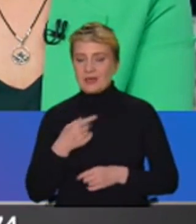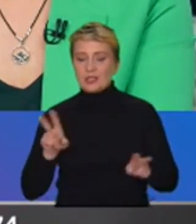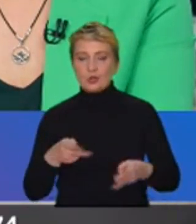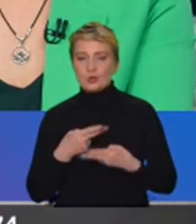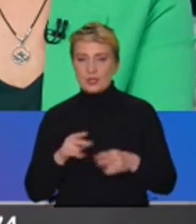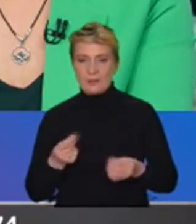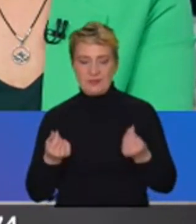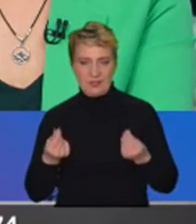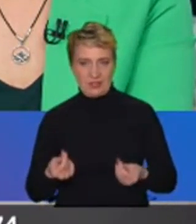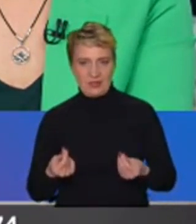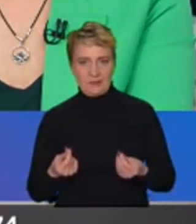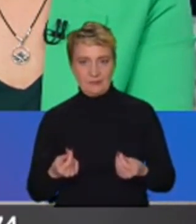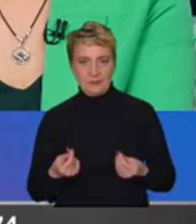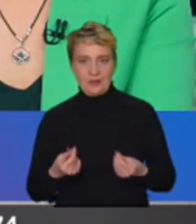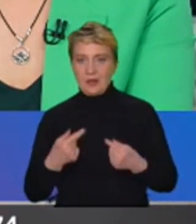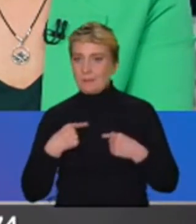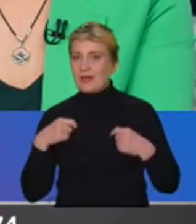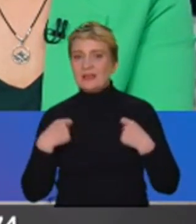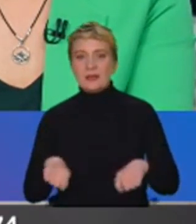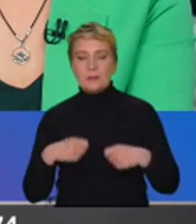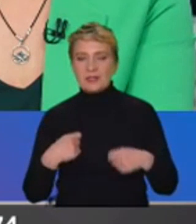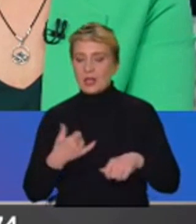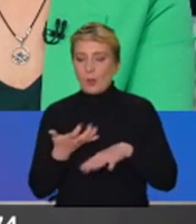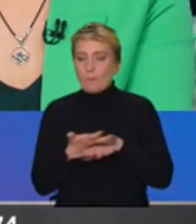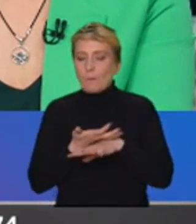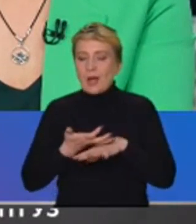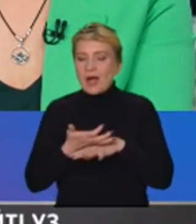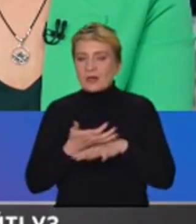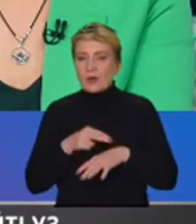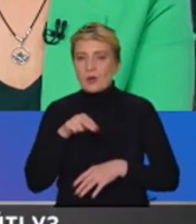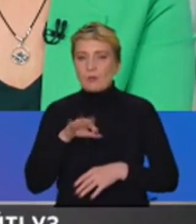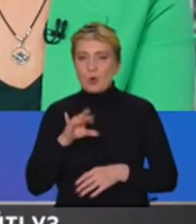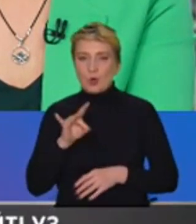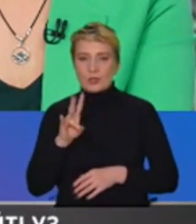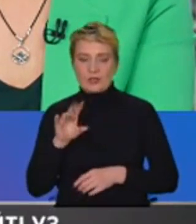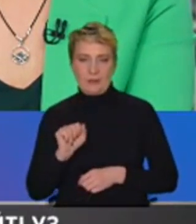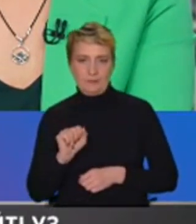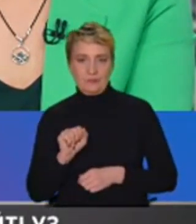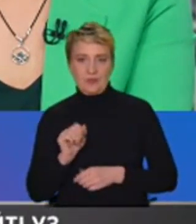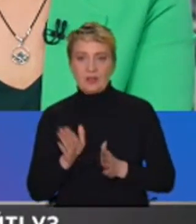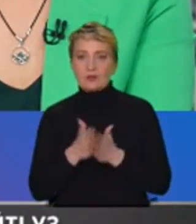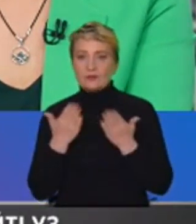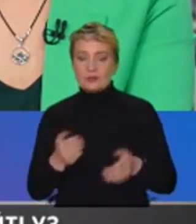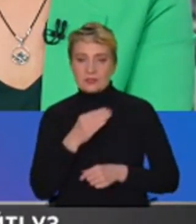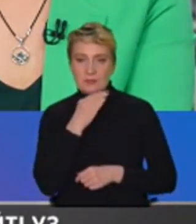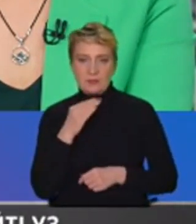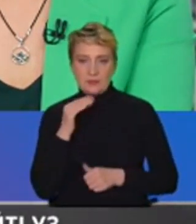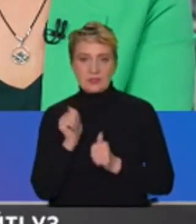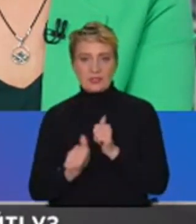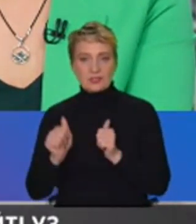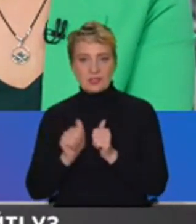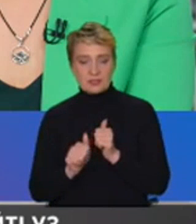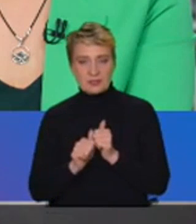сейчас в деньгах, мы не продаем порнографию ни в коем случае. В некоторых журналах, условно, как Playboy печатают эту фотографию